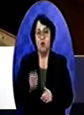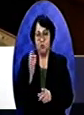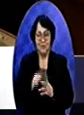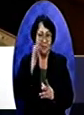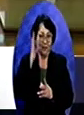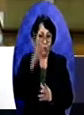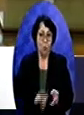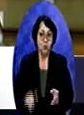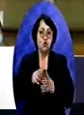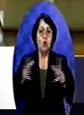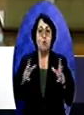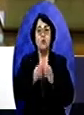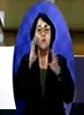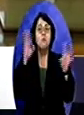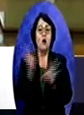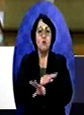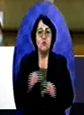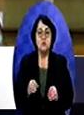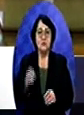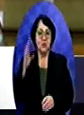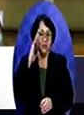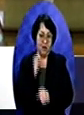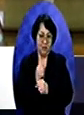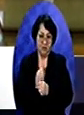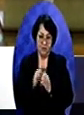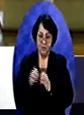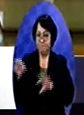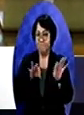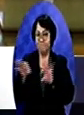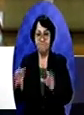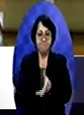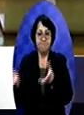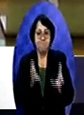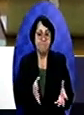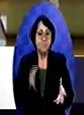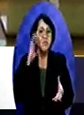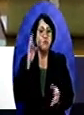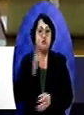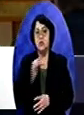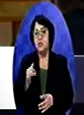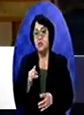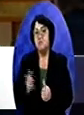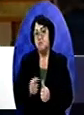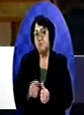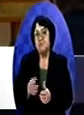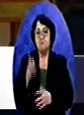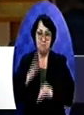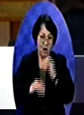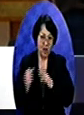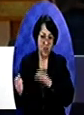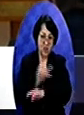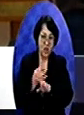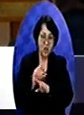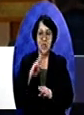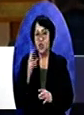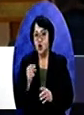улс орны томоохон бүтээн байгуулалтуудад цэргийн албан хаагчдыг дайчлан оролцуулах үүднээс цэвсүүчний бие бүрэлдэхүүндх барилга инженерийн нэгжийг